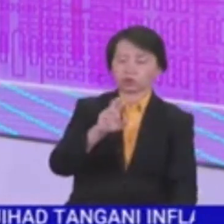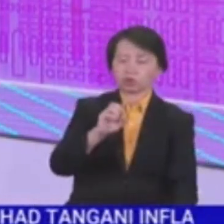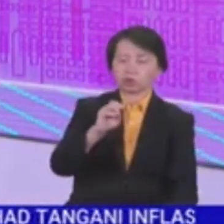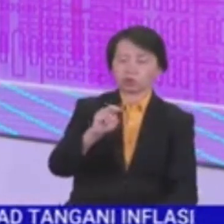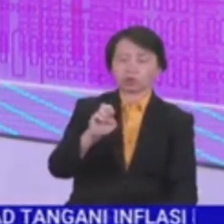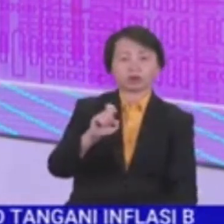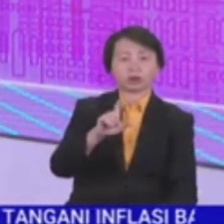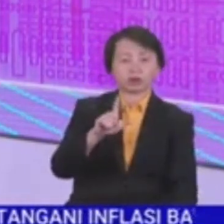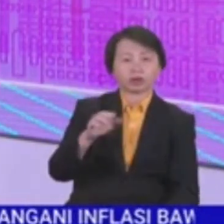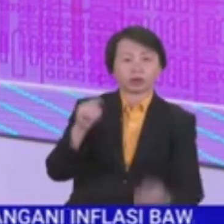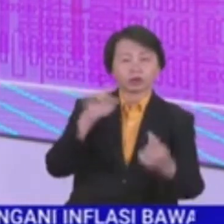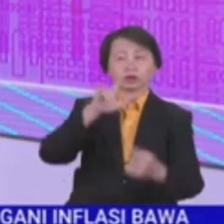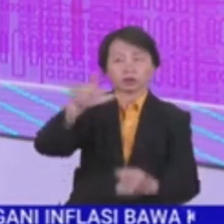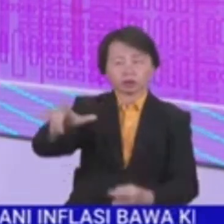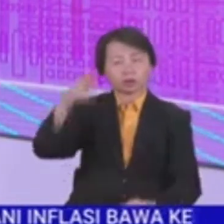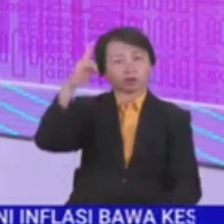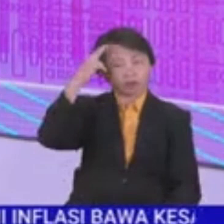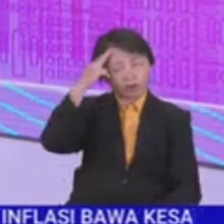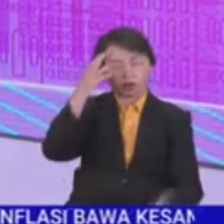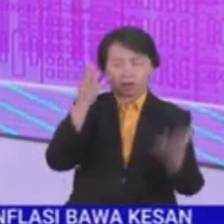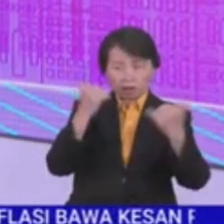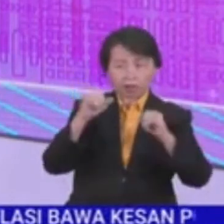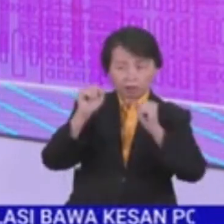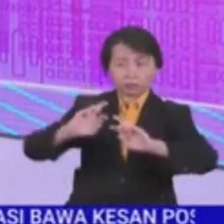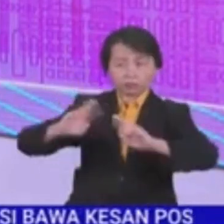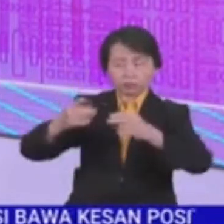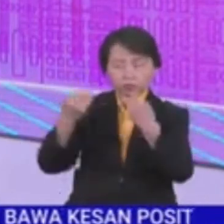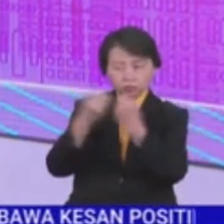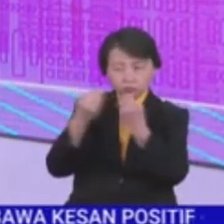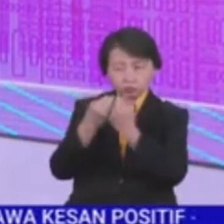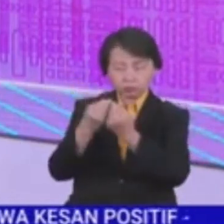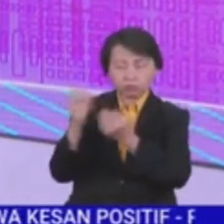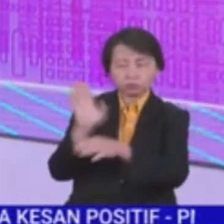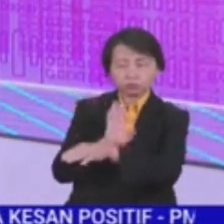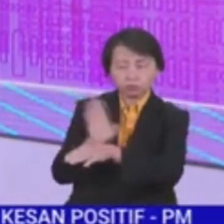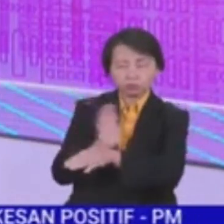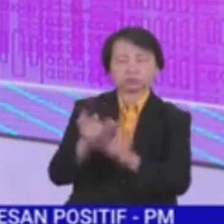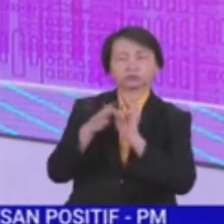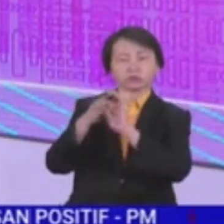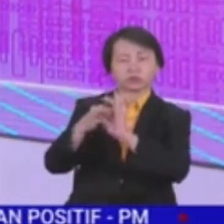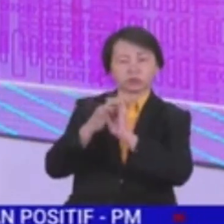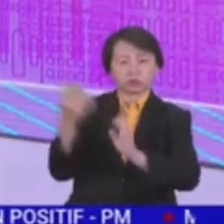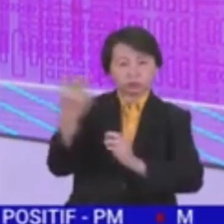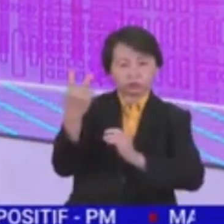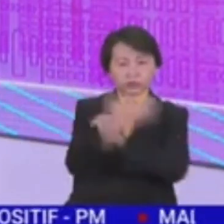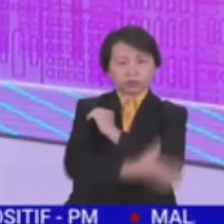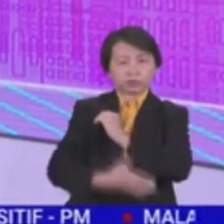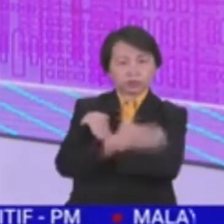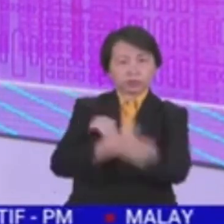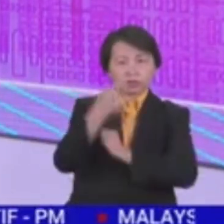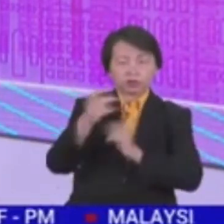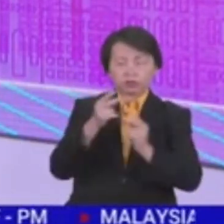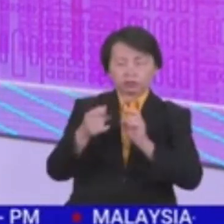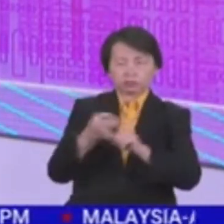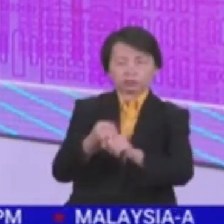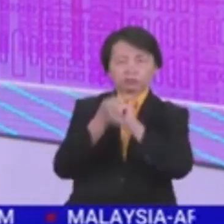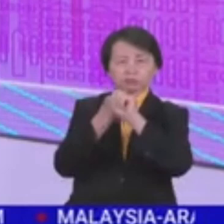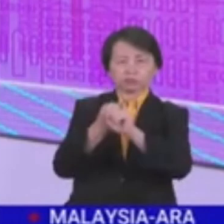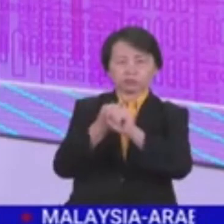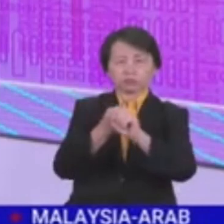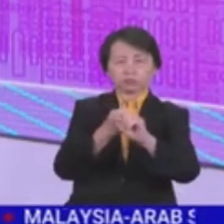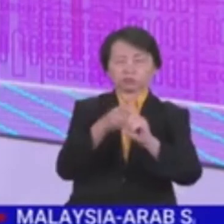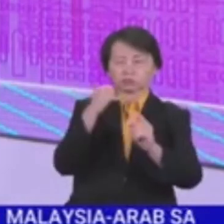Candi ke negara itu diharap dapat meningkatkan jumlah perdagangan dan kerjasama dua Allah dalam usaha untuk mengukuhkan